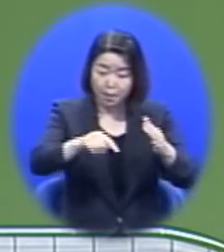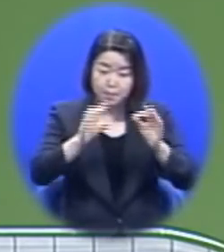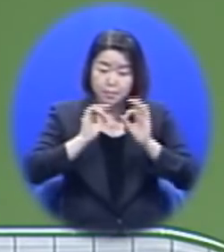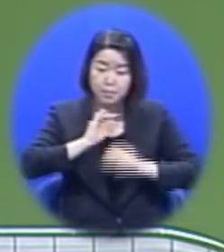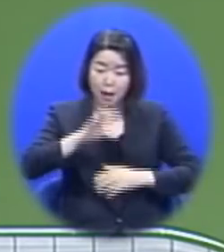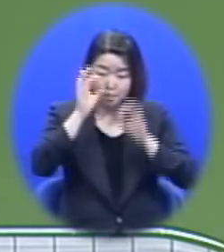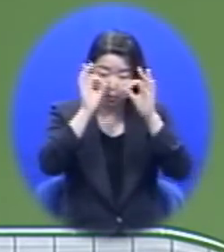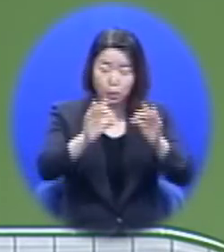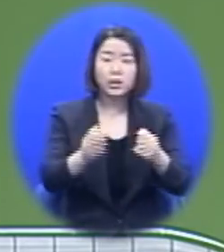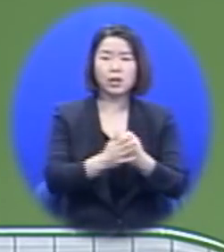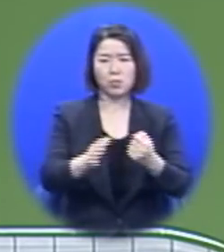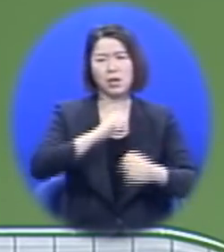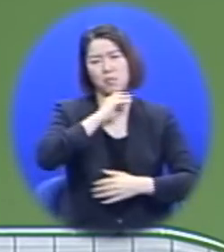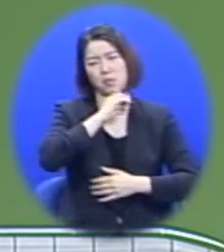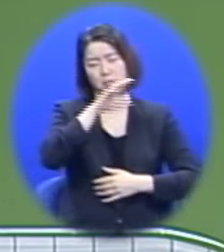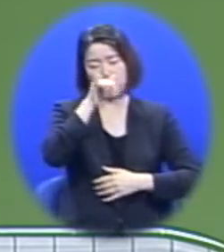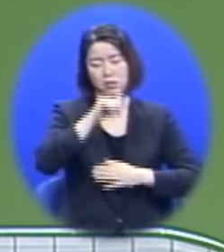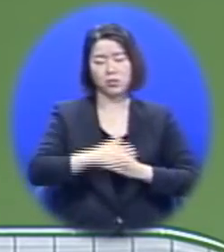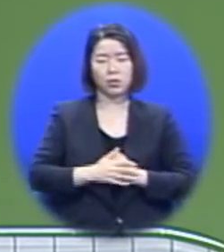것입니다.